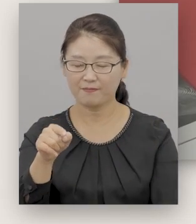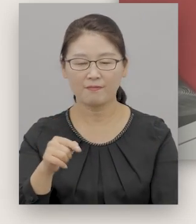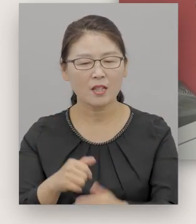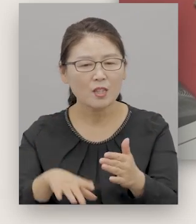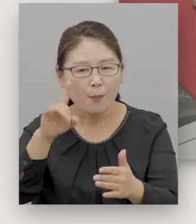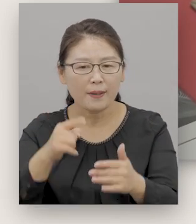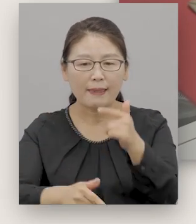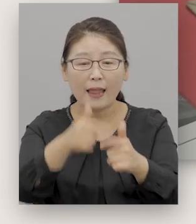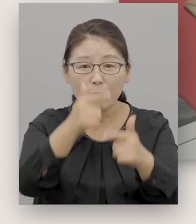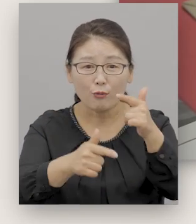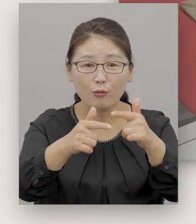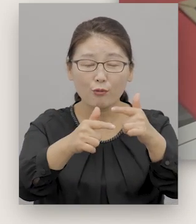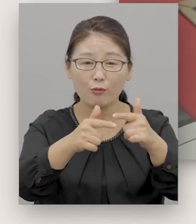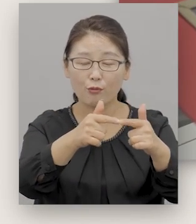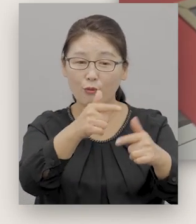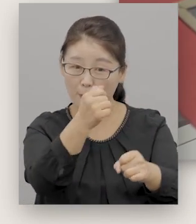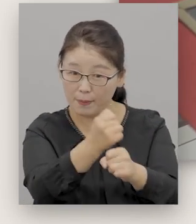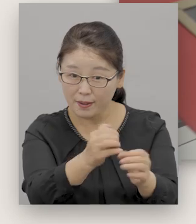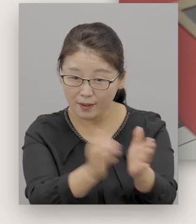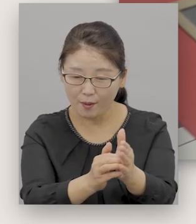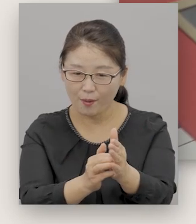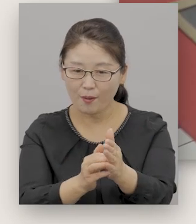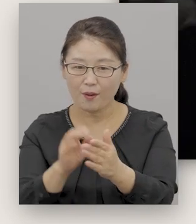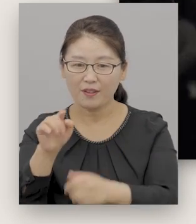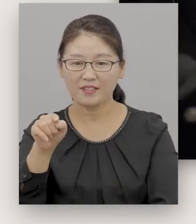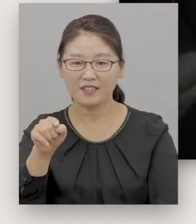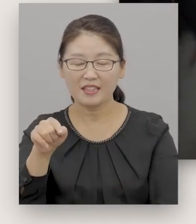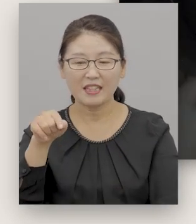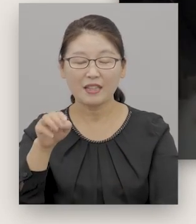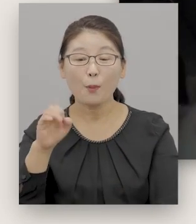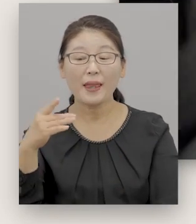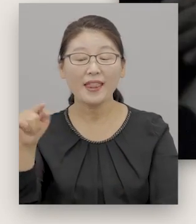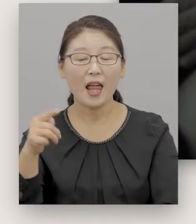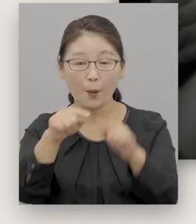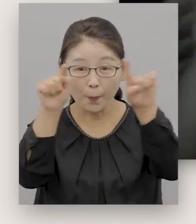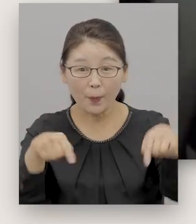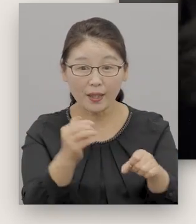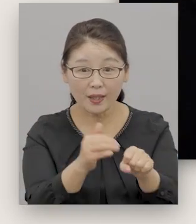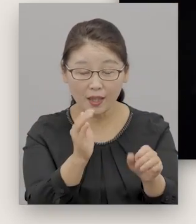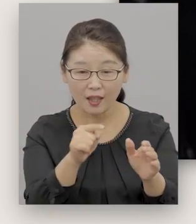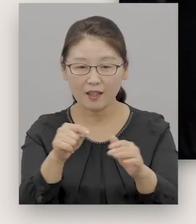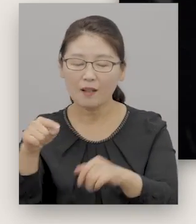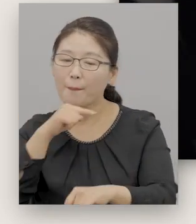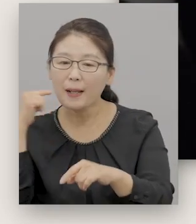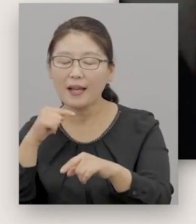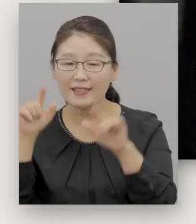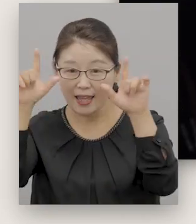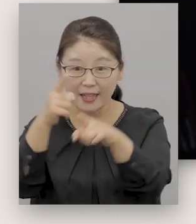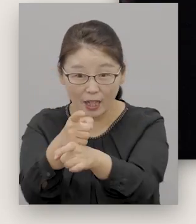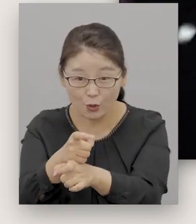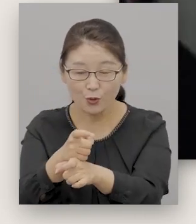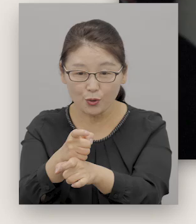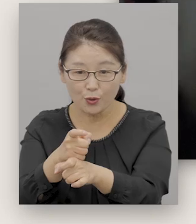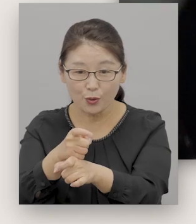나무 마감으로 되어 있고, 이제 메탈 소재로 이제 코너링이 되어 있다면, 이것은 바깥에는 빨간색 가죽으로 마감이 되고, 안쪽은 빨간색